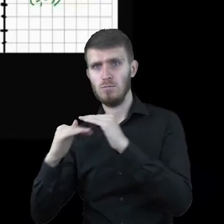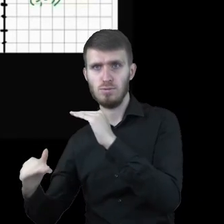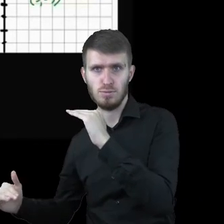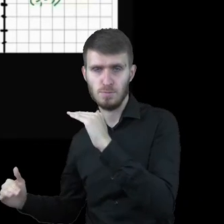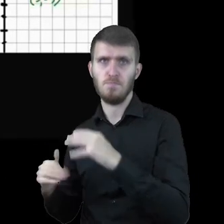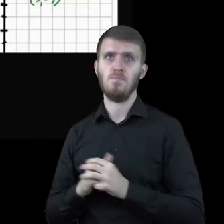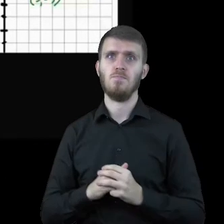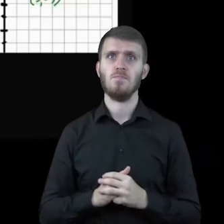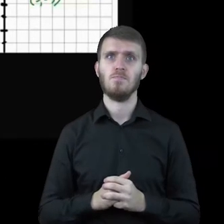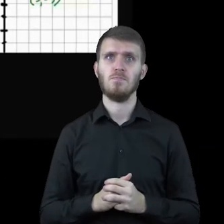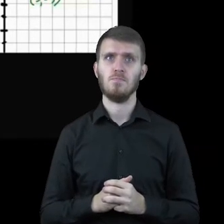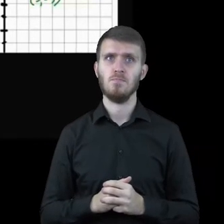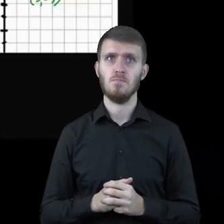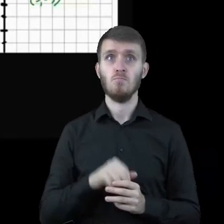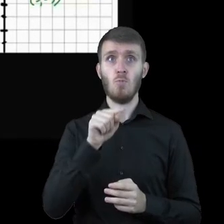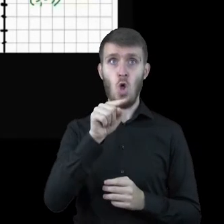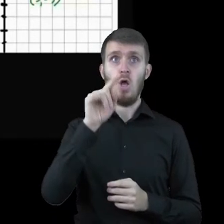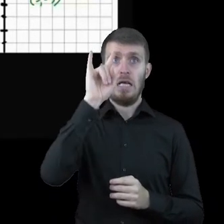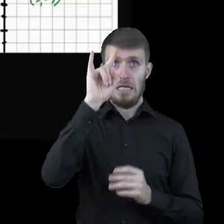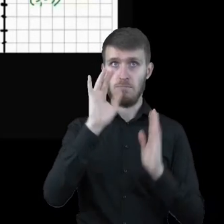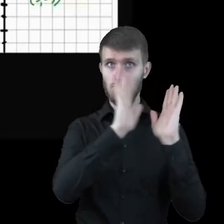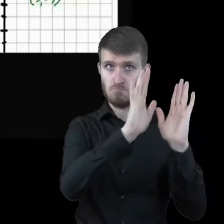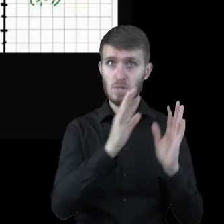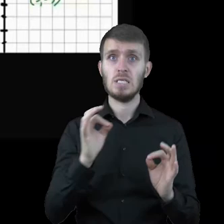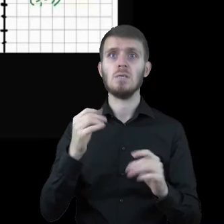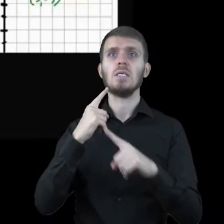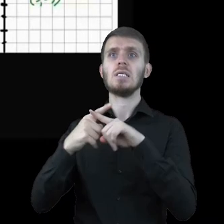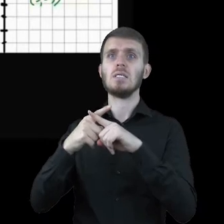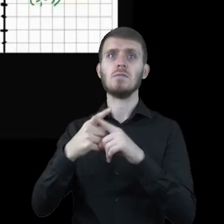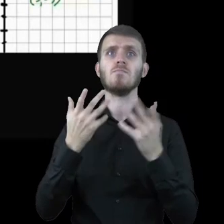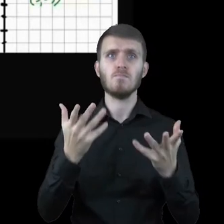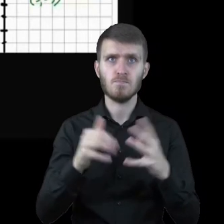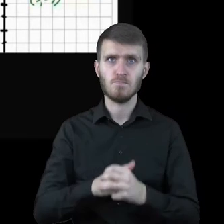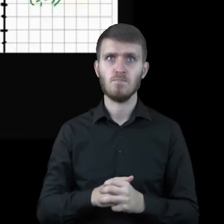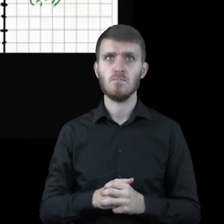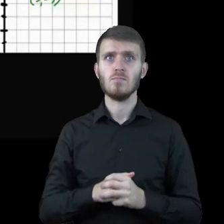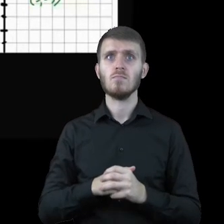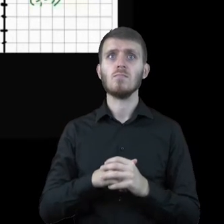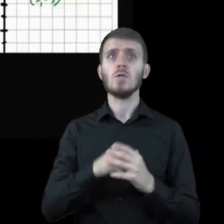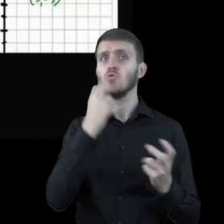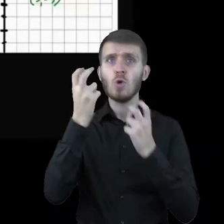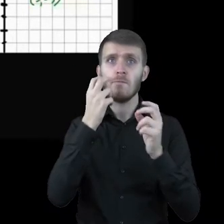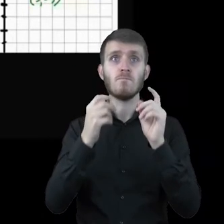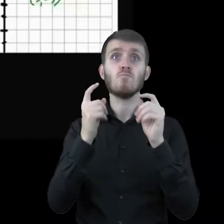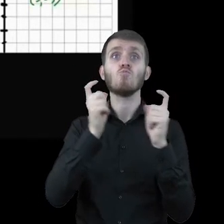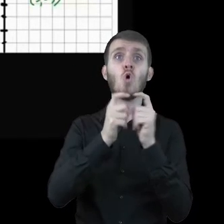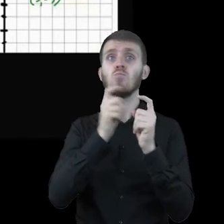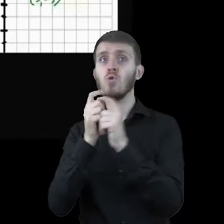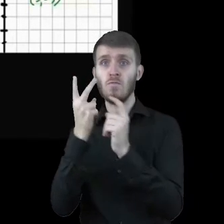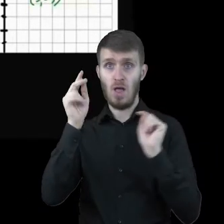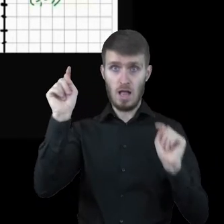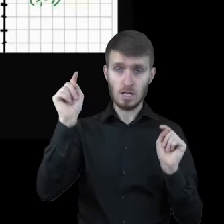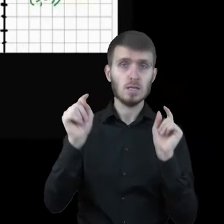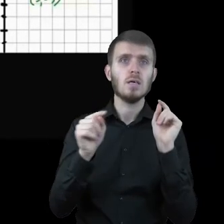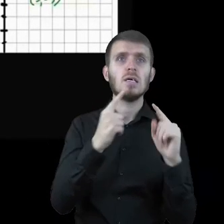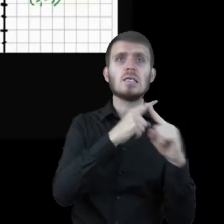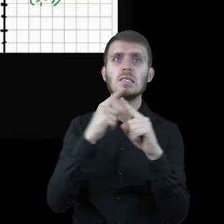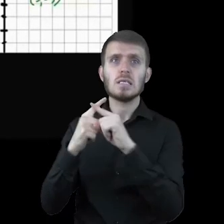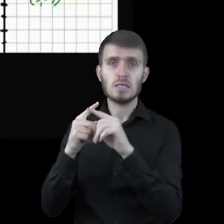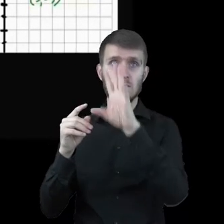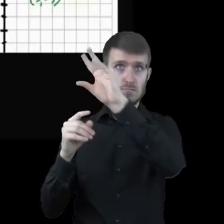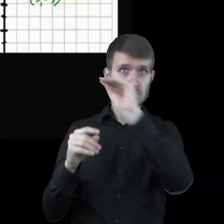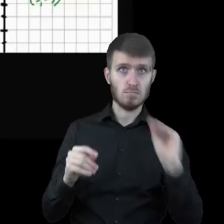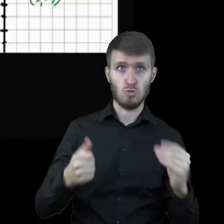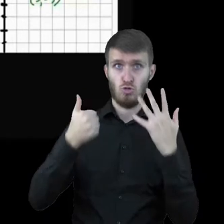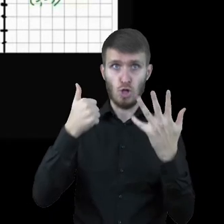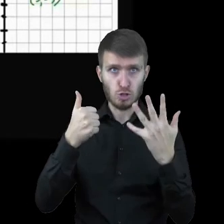Natomiast delta X to jest różnica, prawda? Długość, czyli tu jest 6, prawda? Tu jest urzędna 6, tu jest 3,